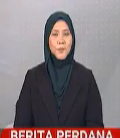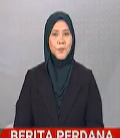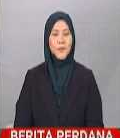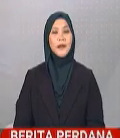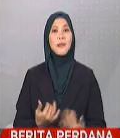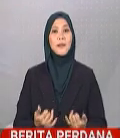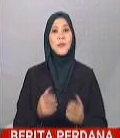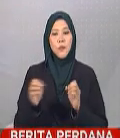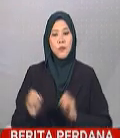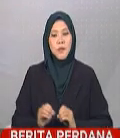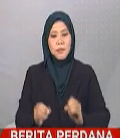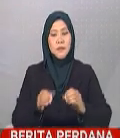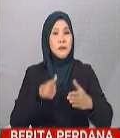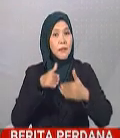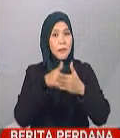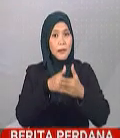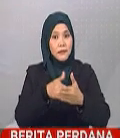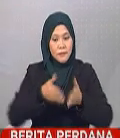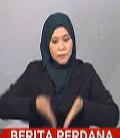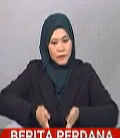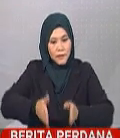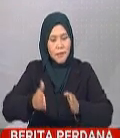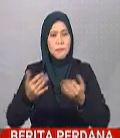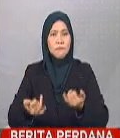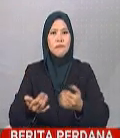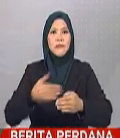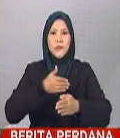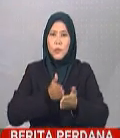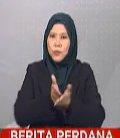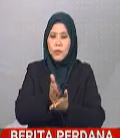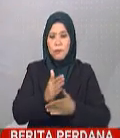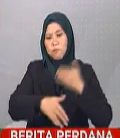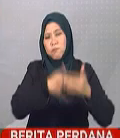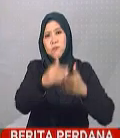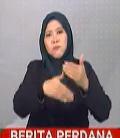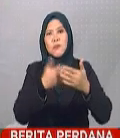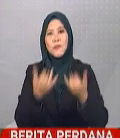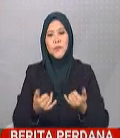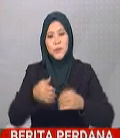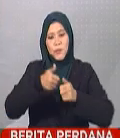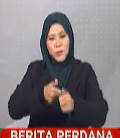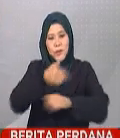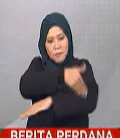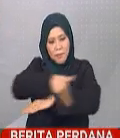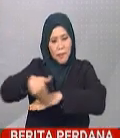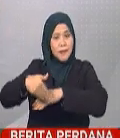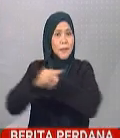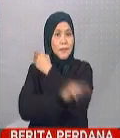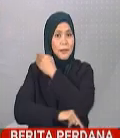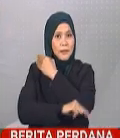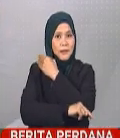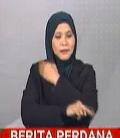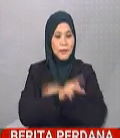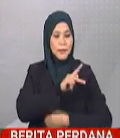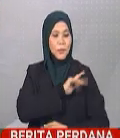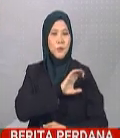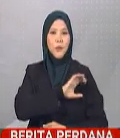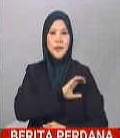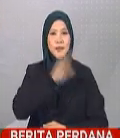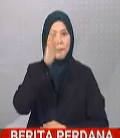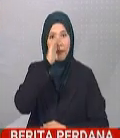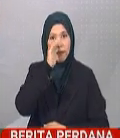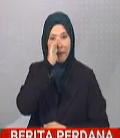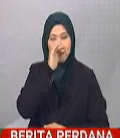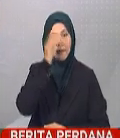Dan seterusnya, operasi sekatan jalan raya turut dipertingkatkan di Melaka termasuk sempadan negeri. Menurut Timbalan Ketua Polis Melaka, Datuk